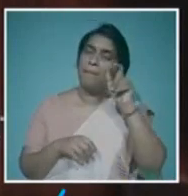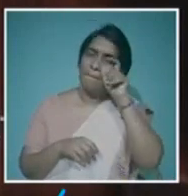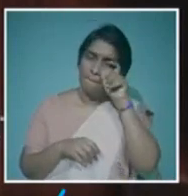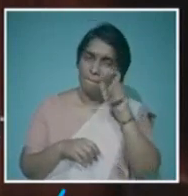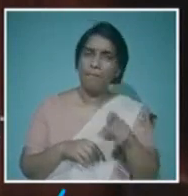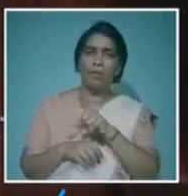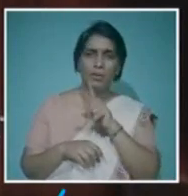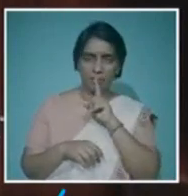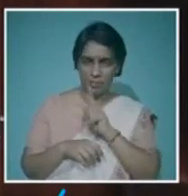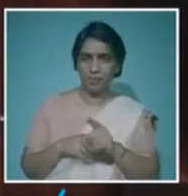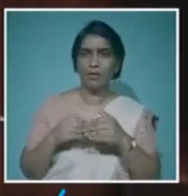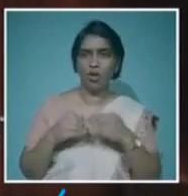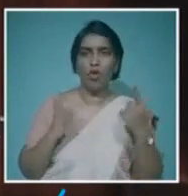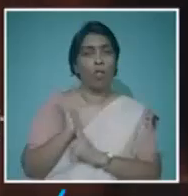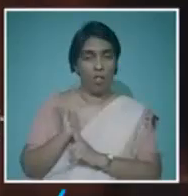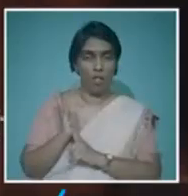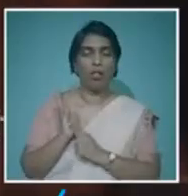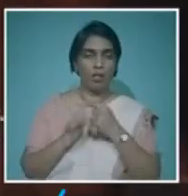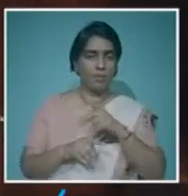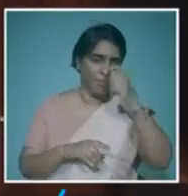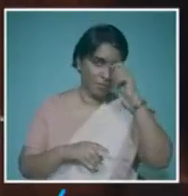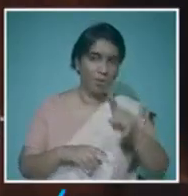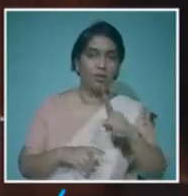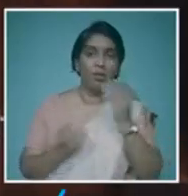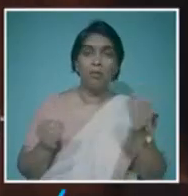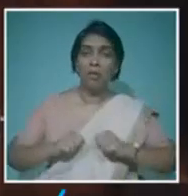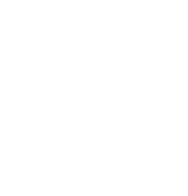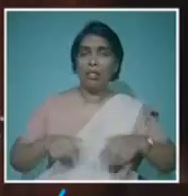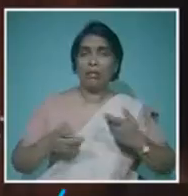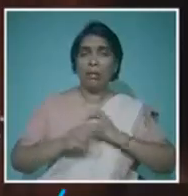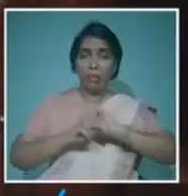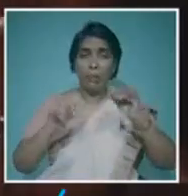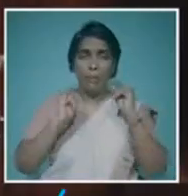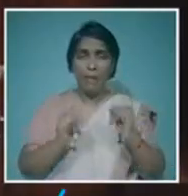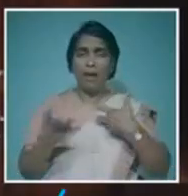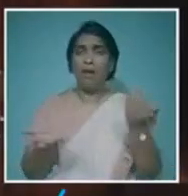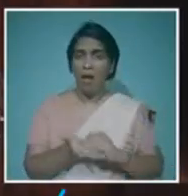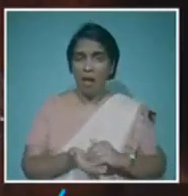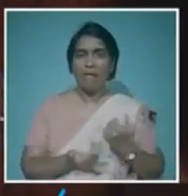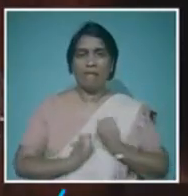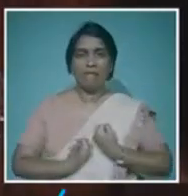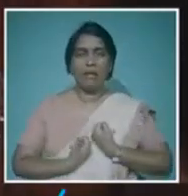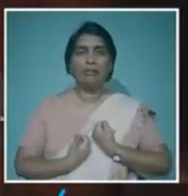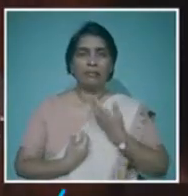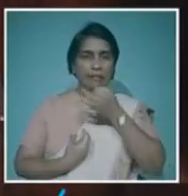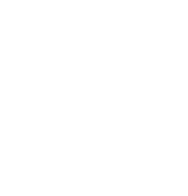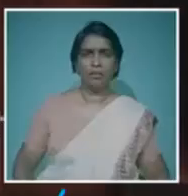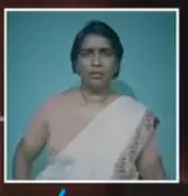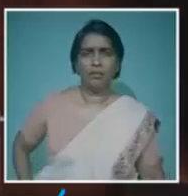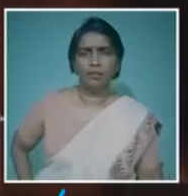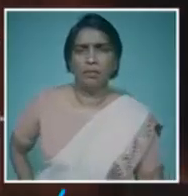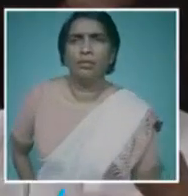මෙතුමා කියනවා මේ උපුල් රෝහණ මහත්මයා ඒ ත්‍රිපෝෂ එකතු කරනවයි කියලා දැන්. ඒ කියන්නේ පිළිගෙන තියනවා මේකේ විෂකාරකයක් තියනවා